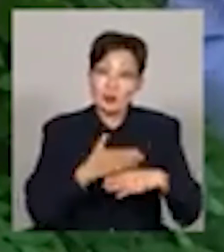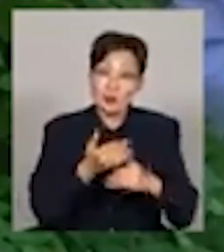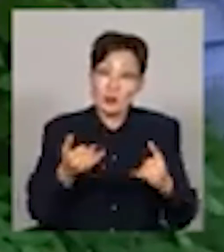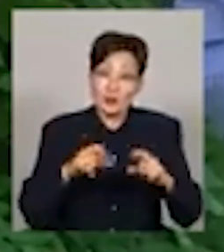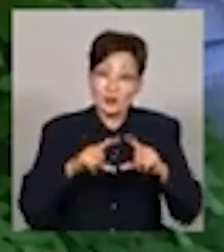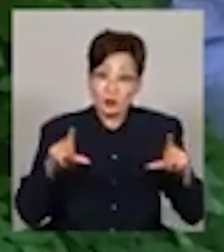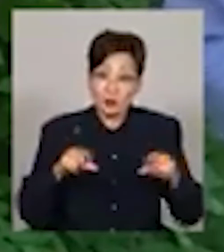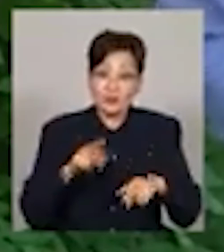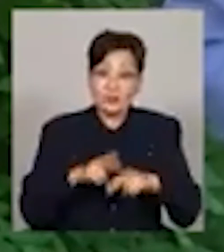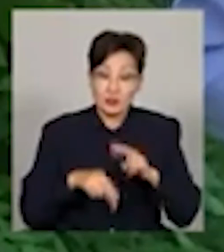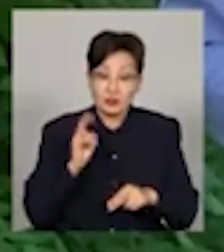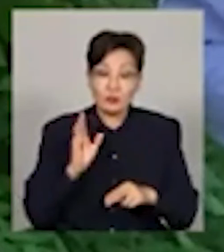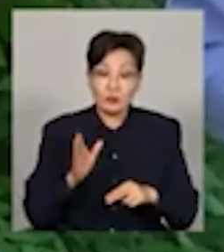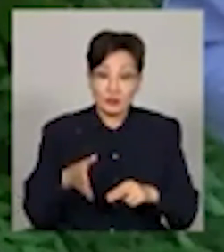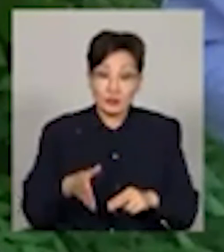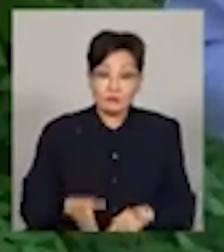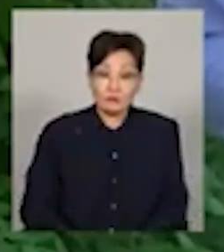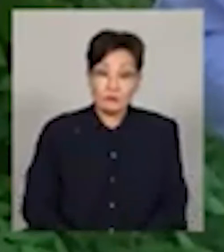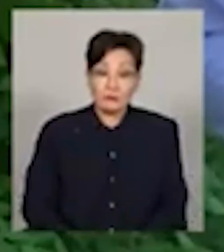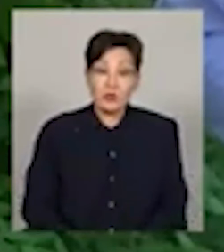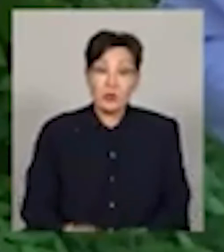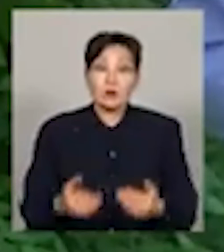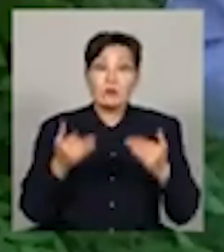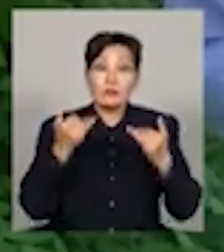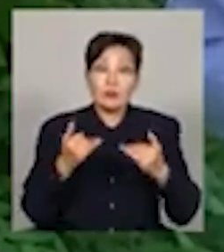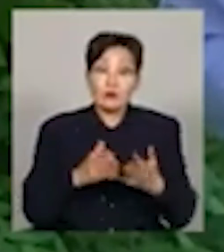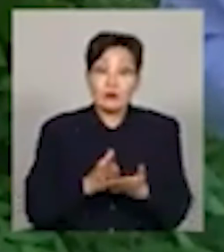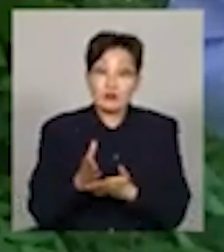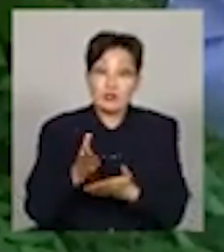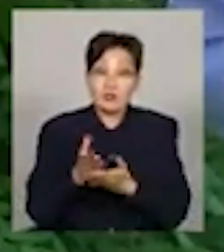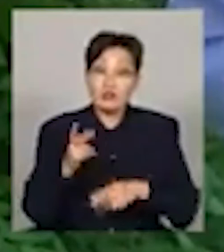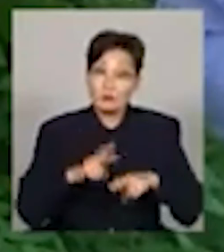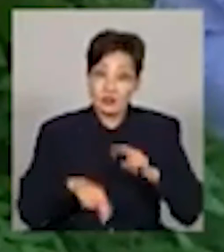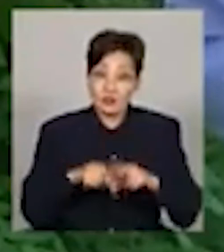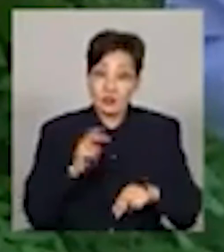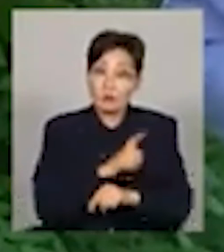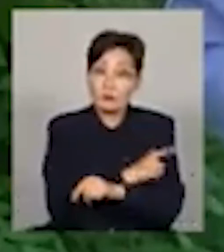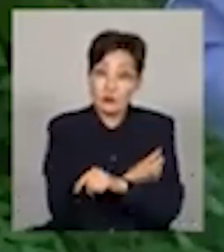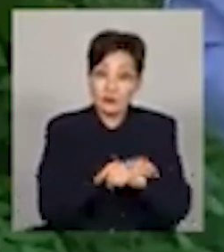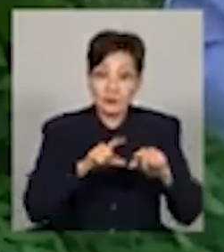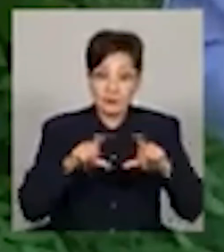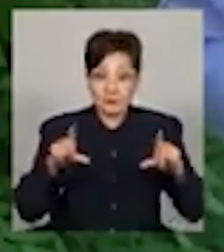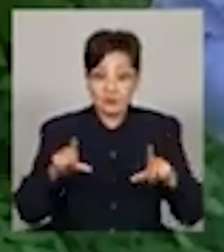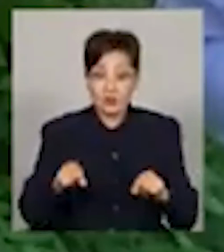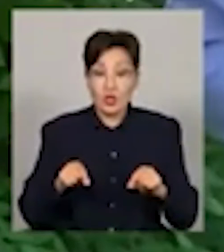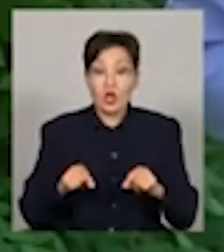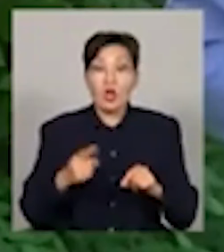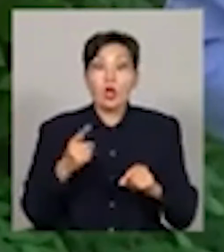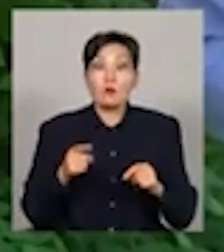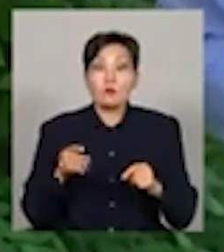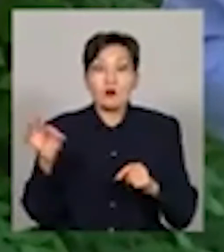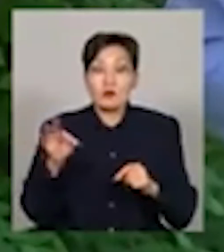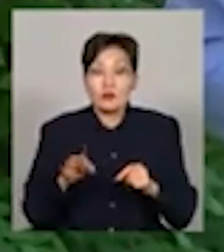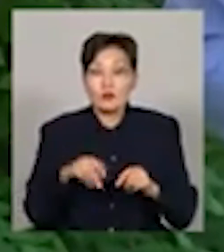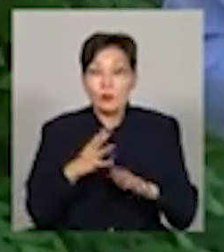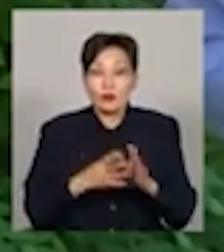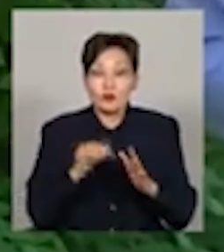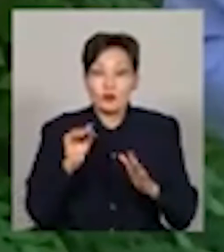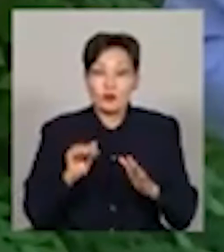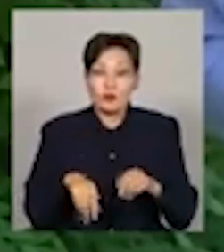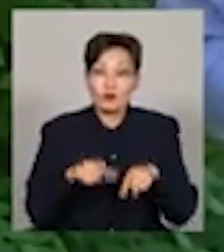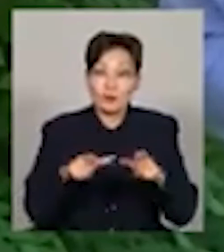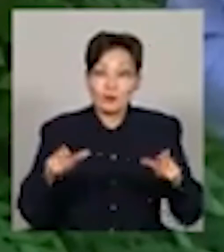көрсету орталығы салынатынын айтты. Заманауи бағытта бой көтеретін медициналық мекеме бір мезетте 19 мың